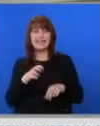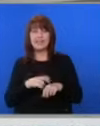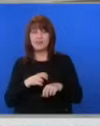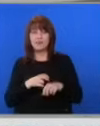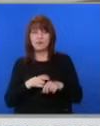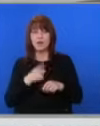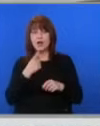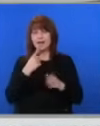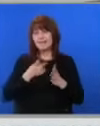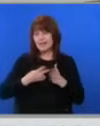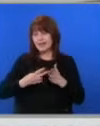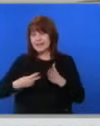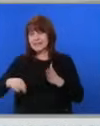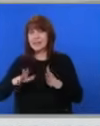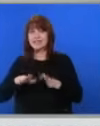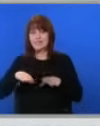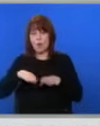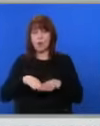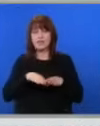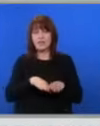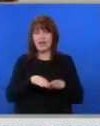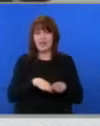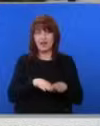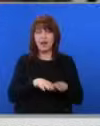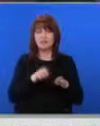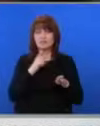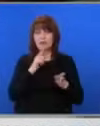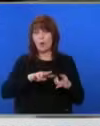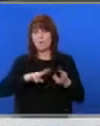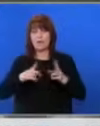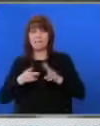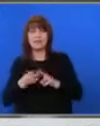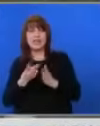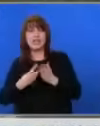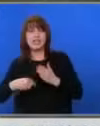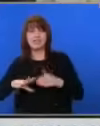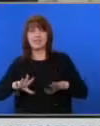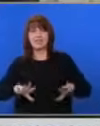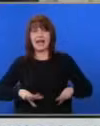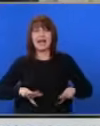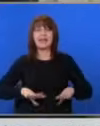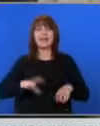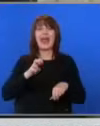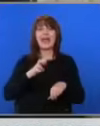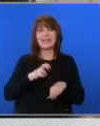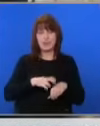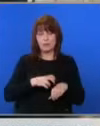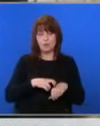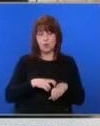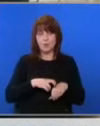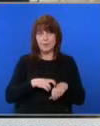извадим трафика от това опасно трасе, да го преместим извън самия град Димово.